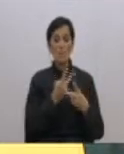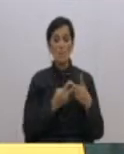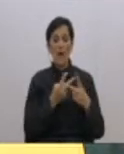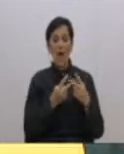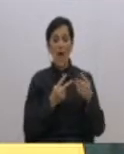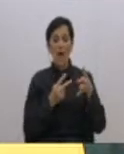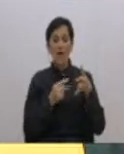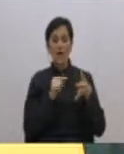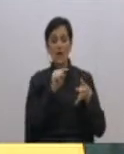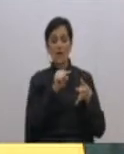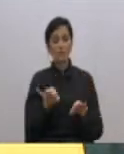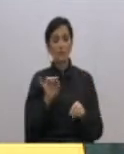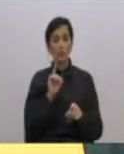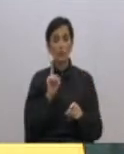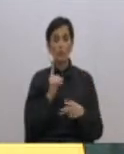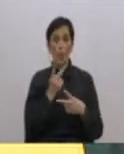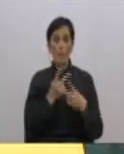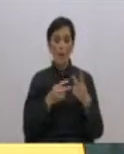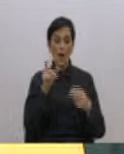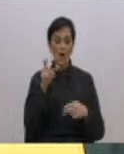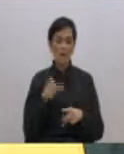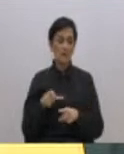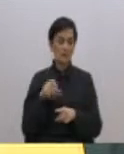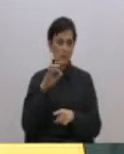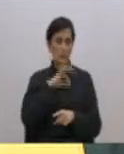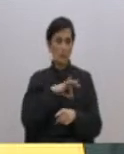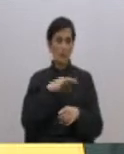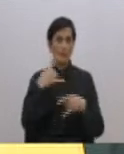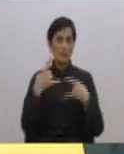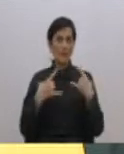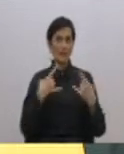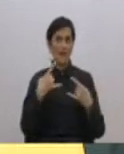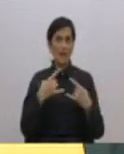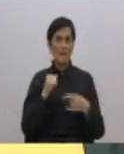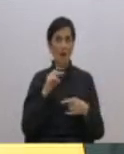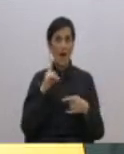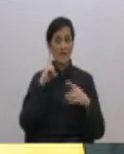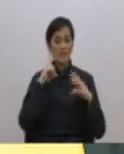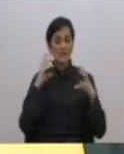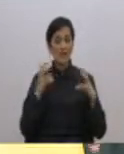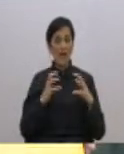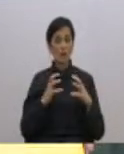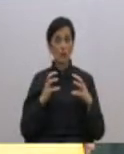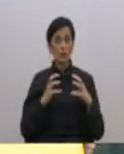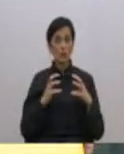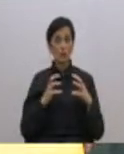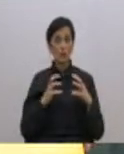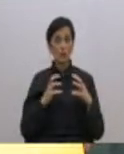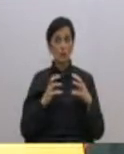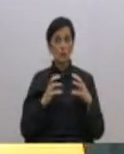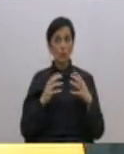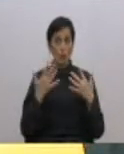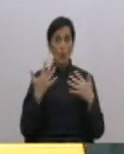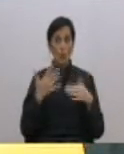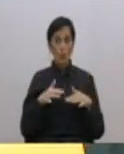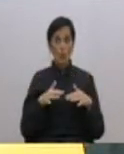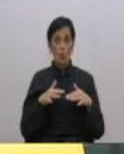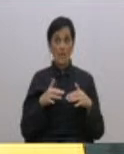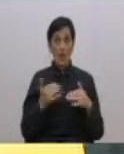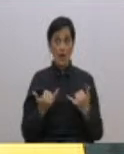დაწესებულების დირექტორის ნებართვაზე ისარგებლოს ტელევიზორით ან რადიომიმღებით. Უკვე